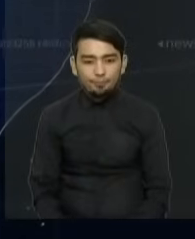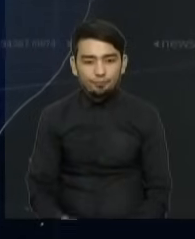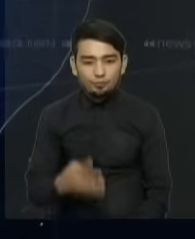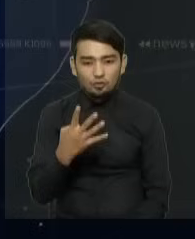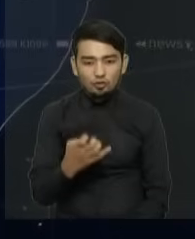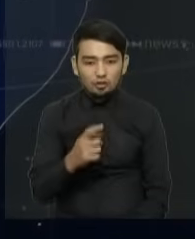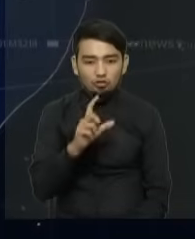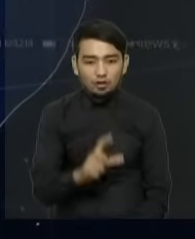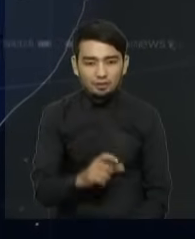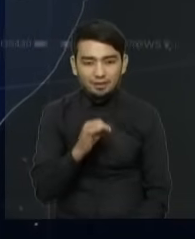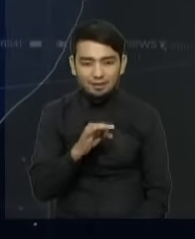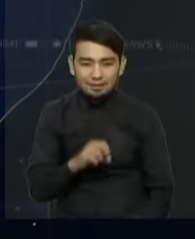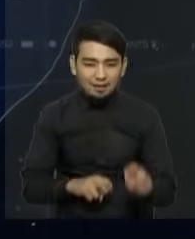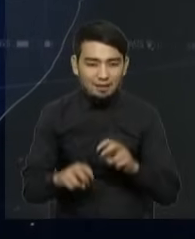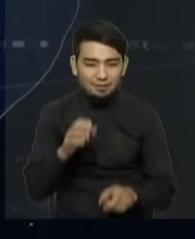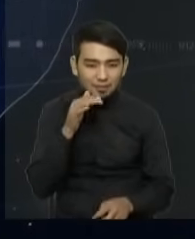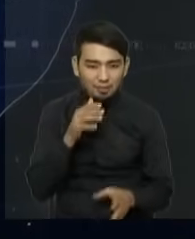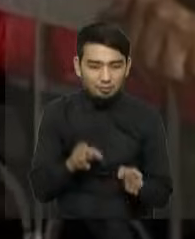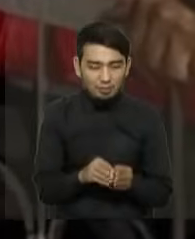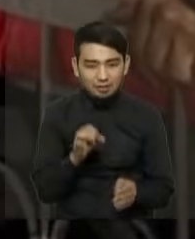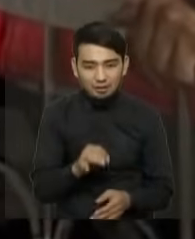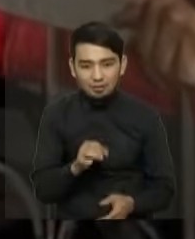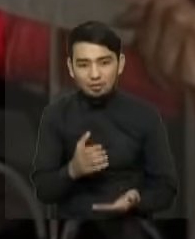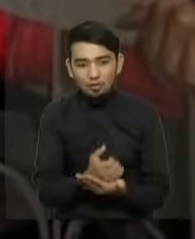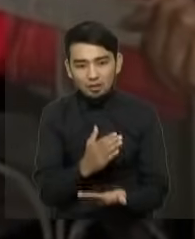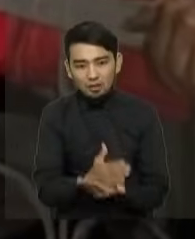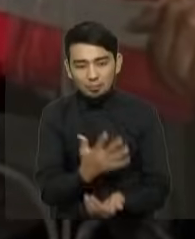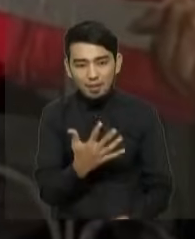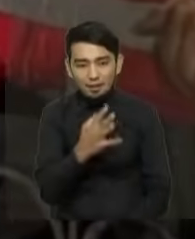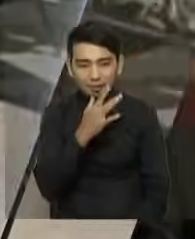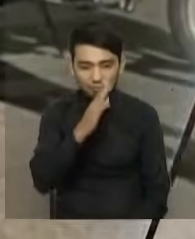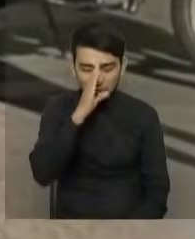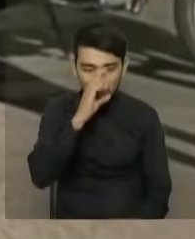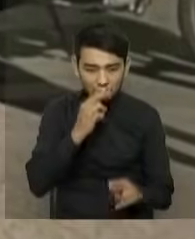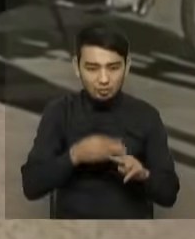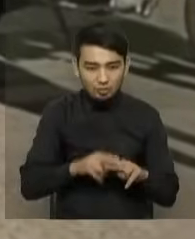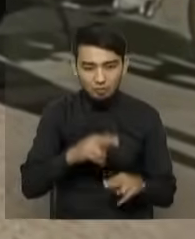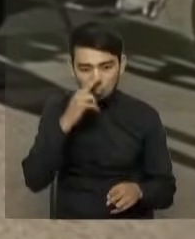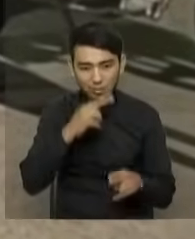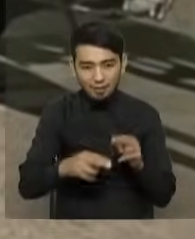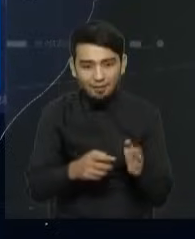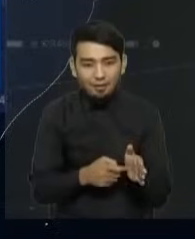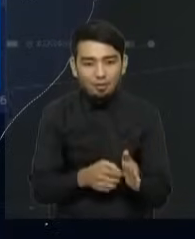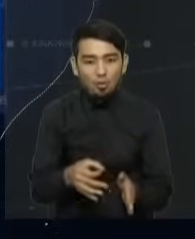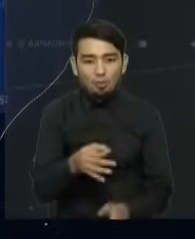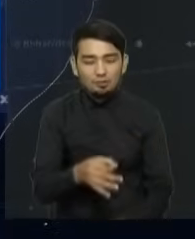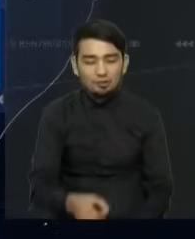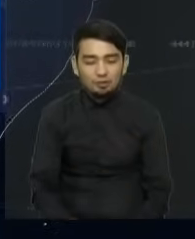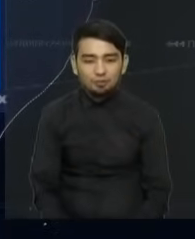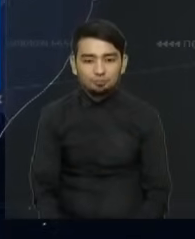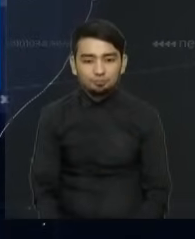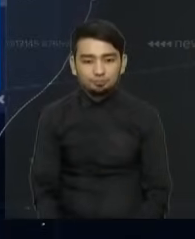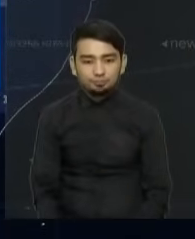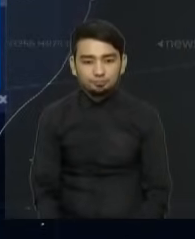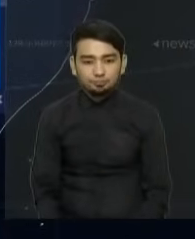400 человек искали собаками. Удалось ли найти 5-летнего мальчика, который потерялся в Карагандинской области? Начали включать у